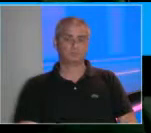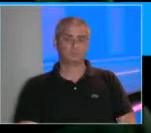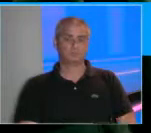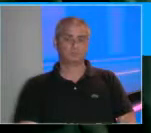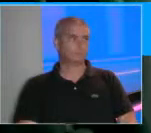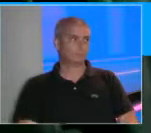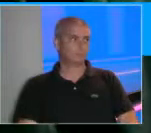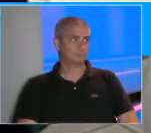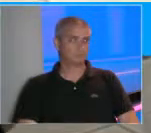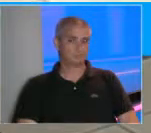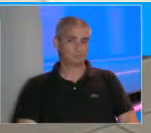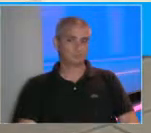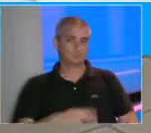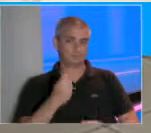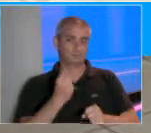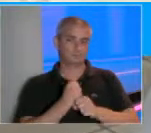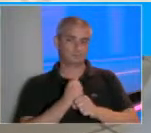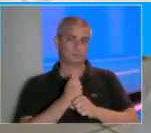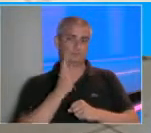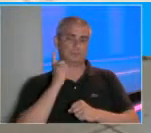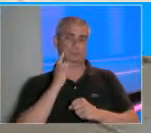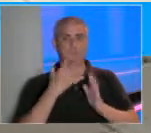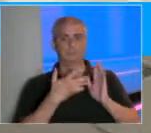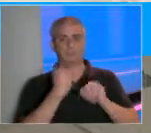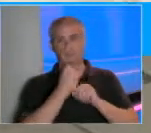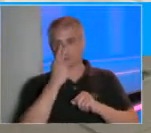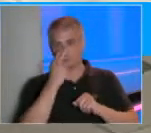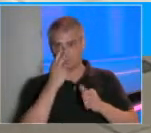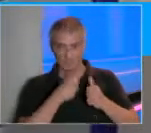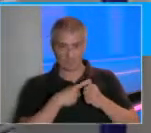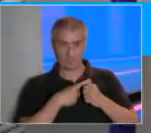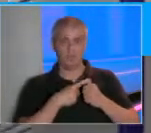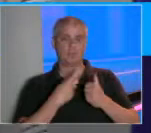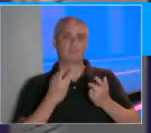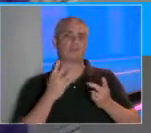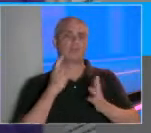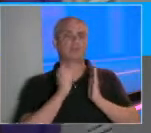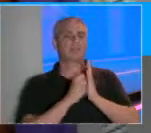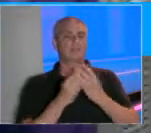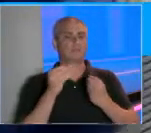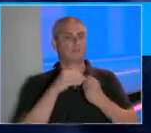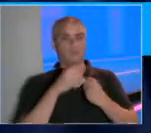ושם גם סוכם על יציאה לפיילוט, קיבלו תקנים נוספים כדי